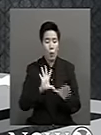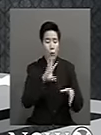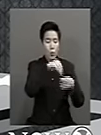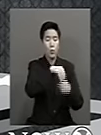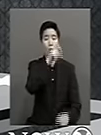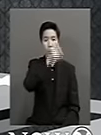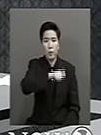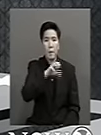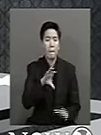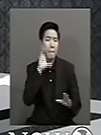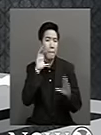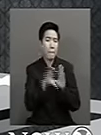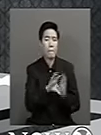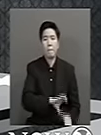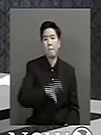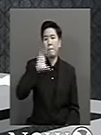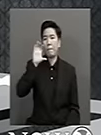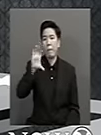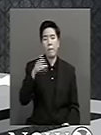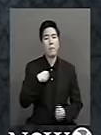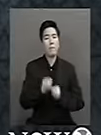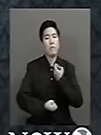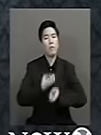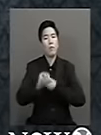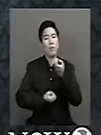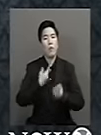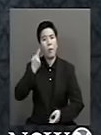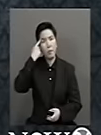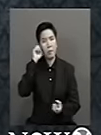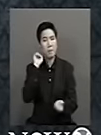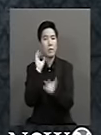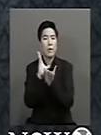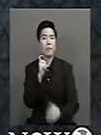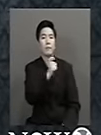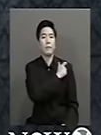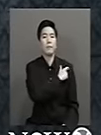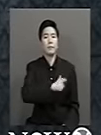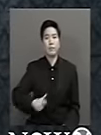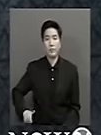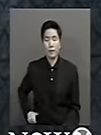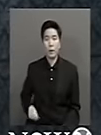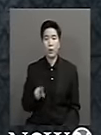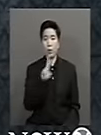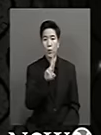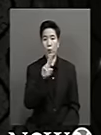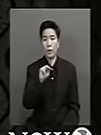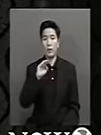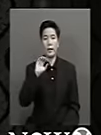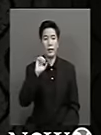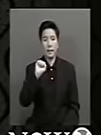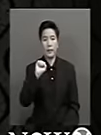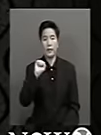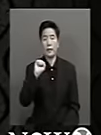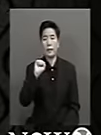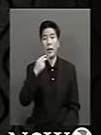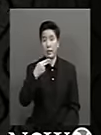ได้มีการโพสต์ข้อความแสดงความเห็นในลักษณะของการหมิ่นสถาบันนะครับโดยทาง UNHCR ได้ออกมาชี้แจงว่าทางหน่วยง